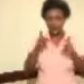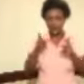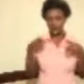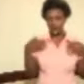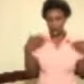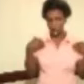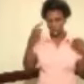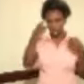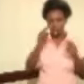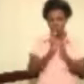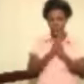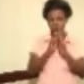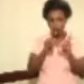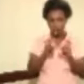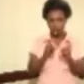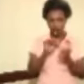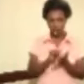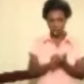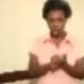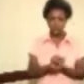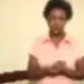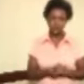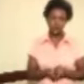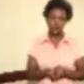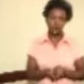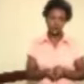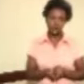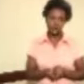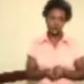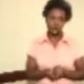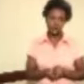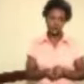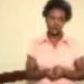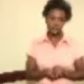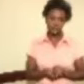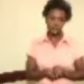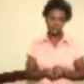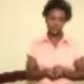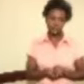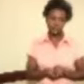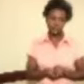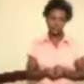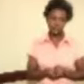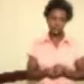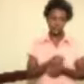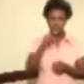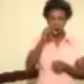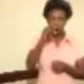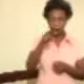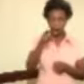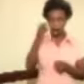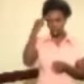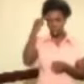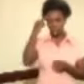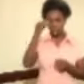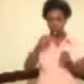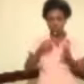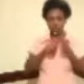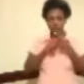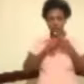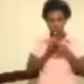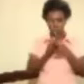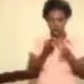Non. La Haute Cour de justice, monsieur Martelly, ou attaquer, ou dit comme dit constitutionnaliste, m'autoproclamer. Pas du